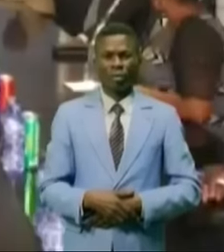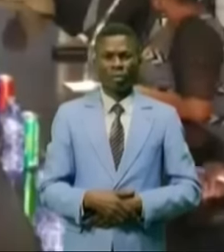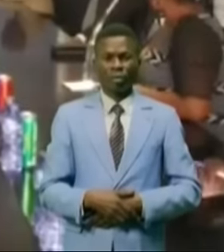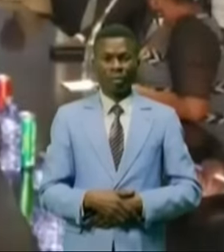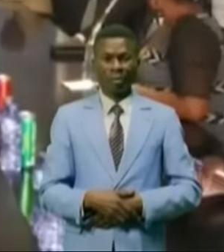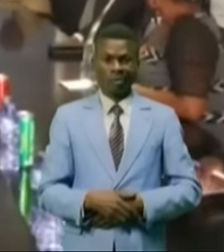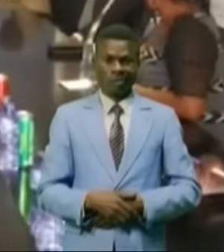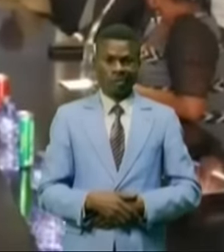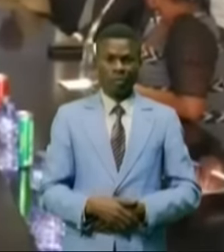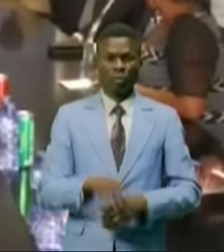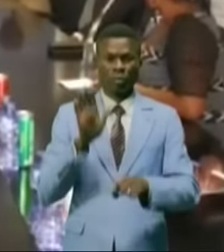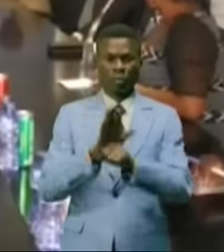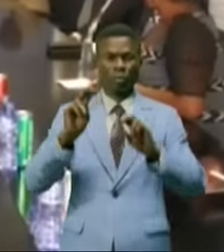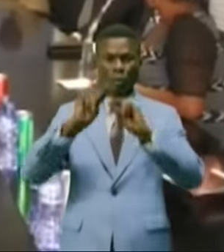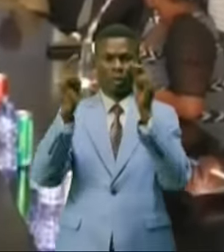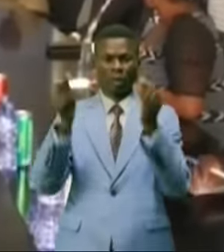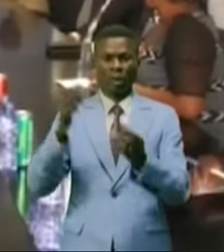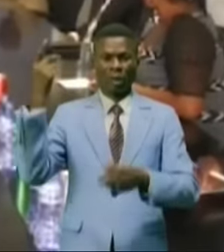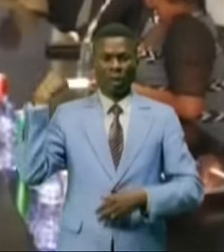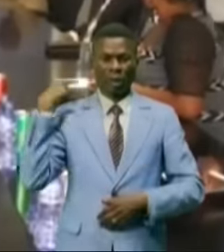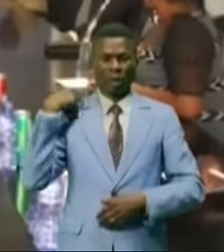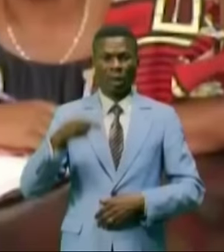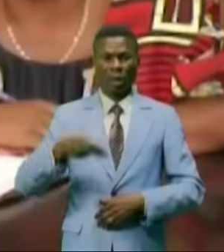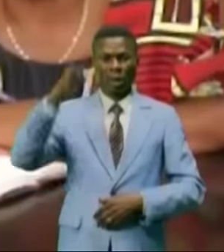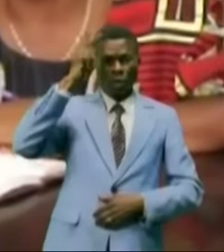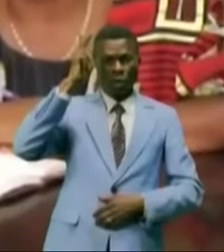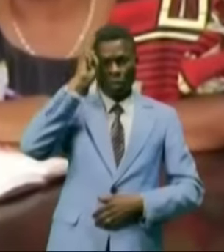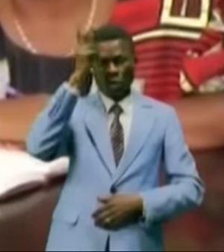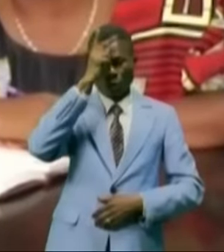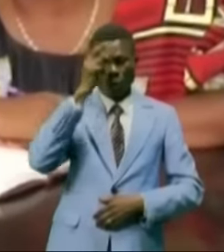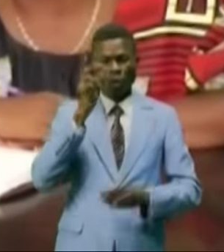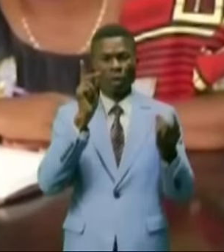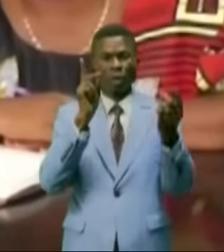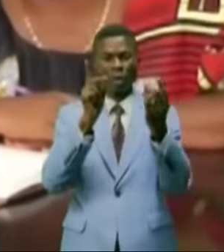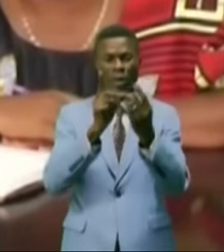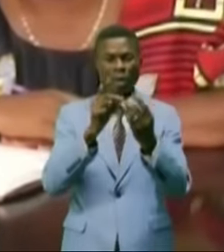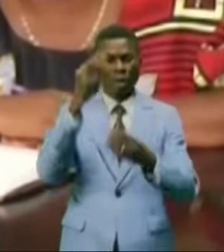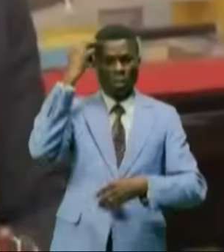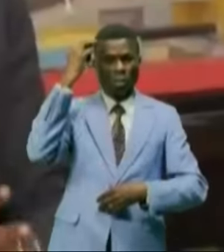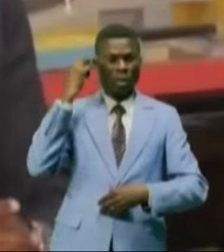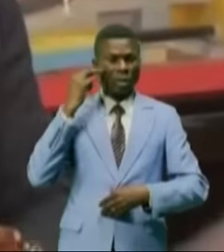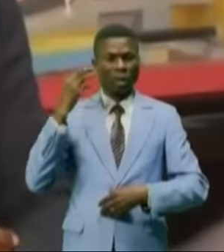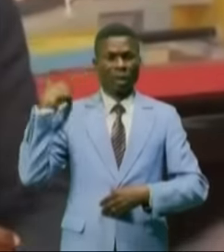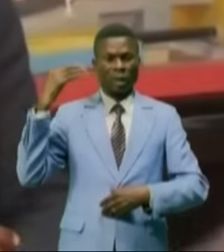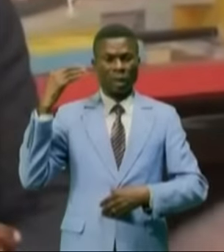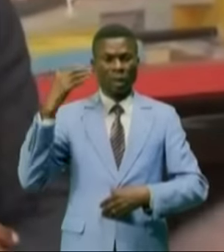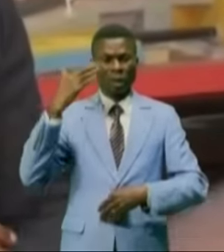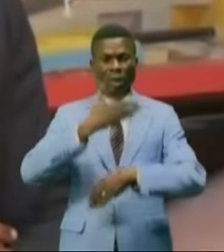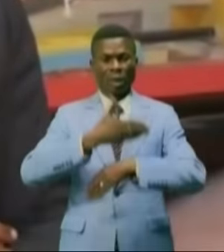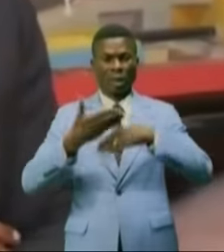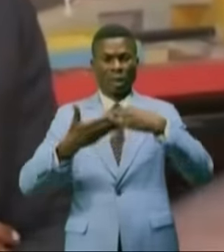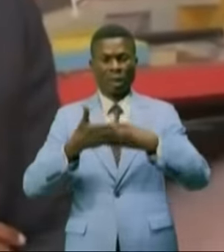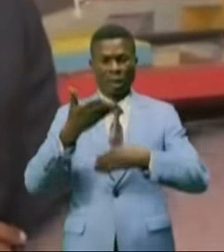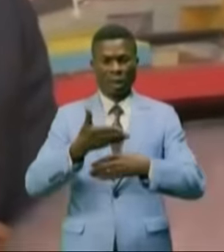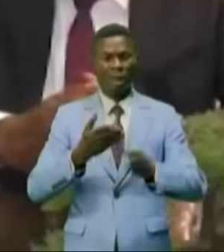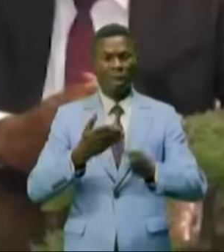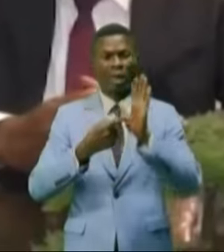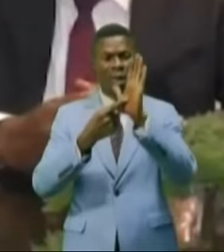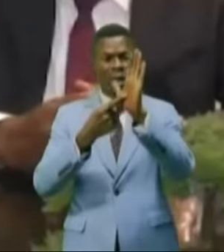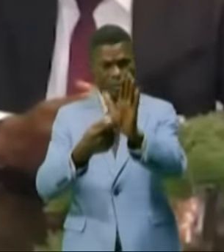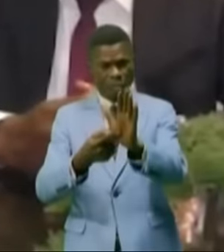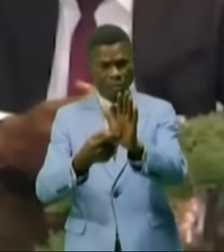Une forte délégation de députés du Haut-Katanga est allée rencontrer le ministre d'État Alexis Guizarro pour lui présenter